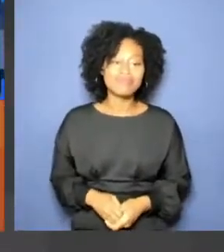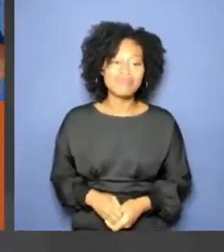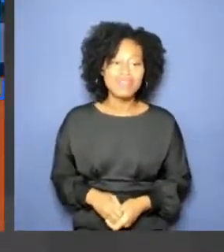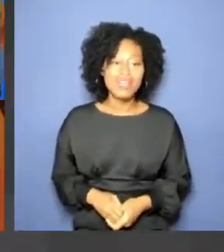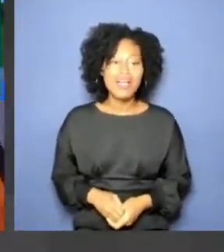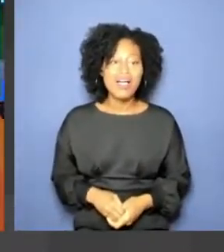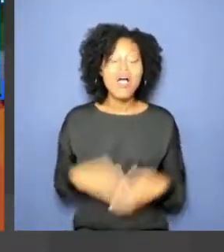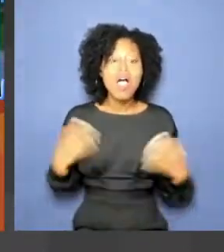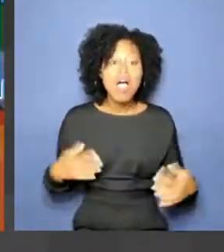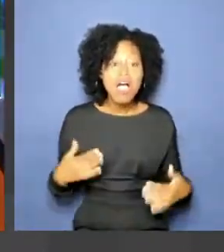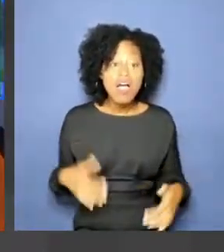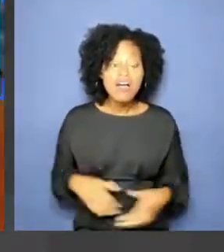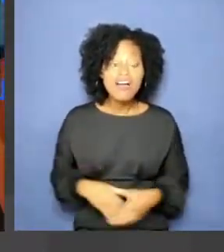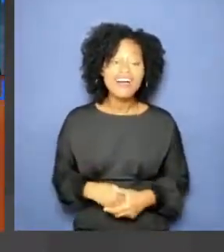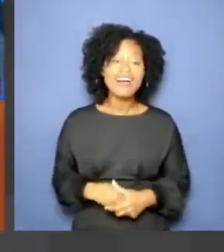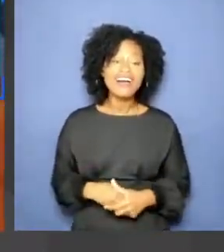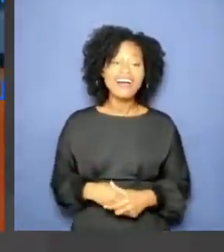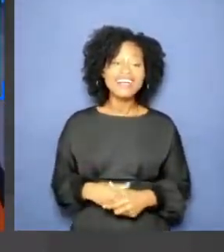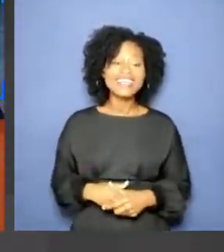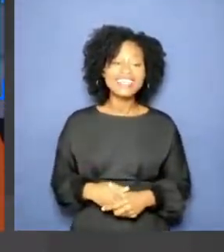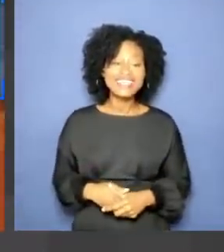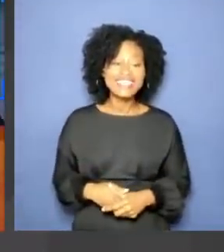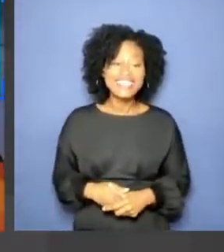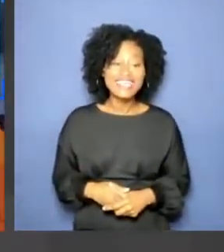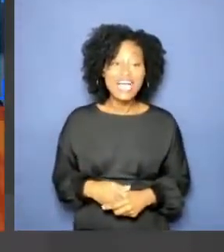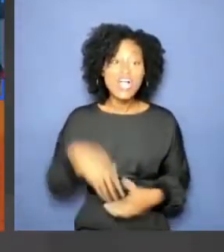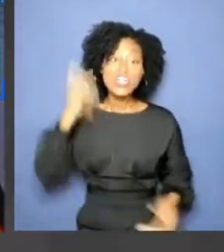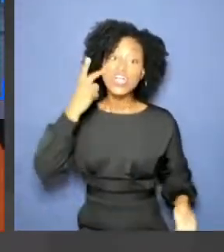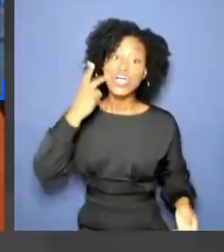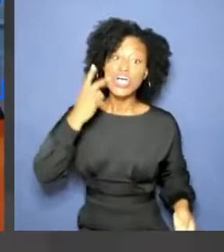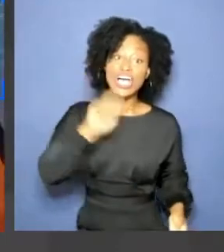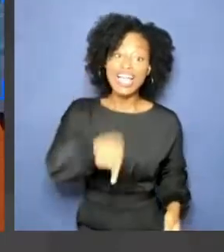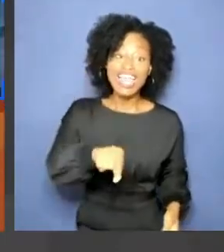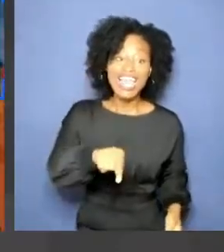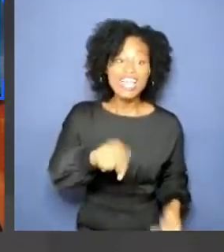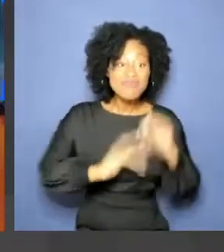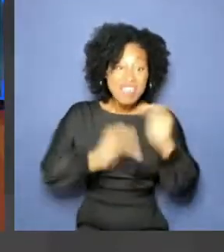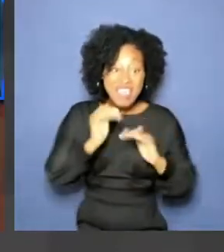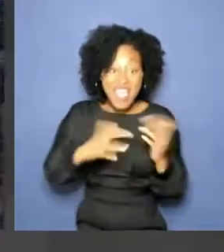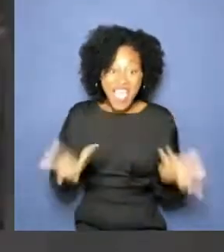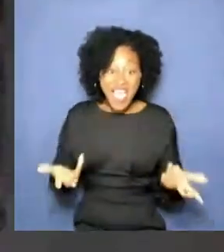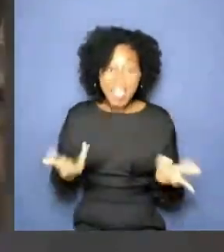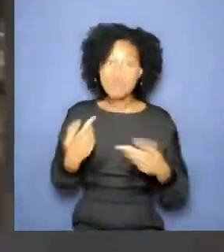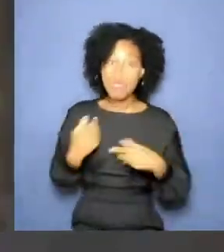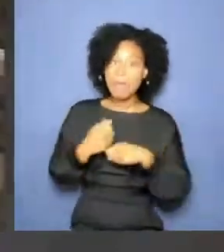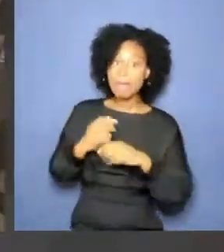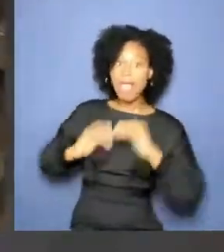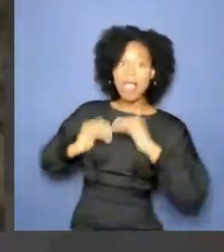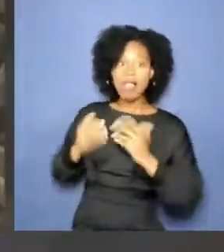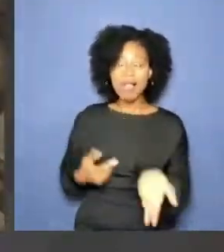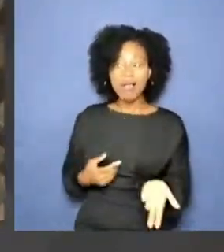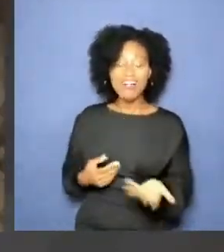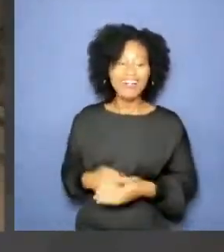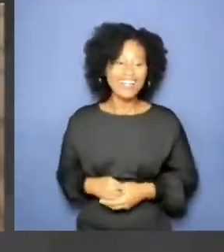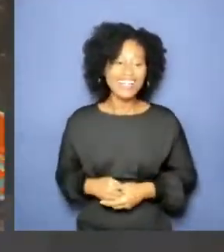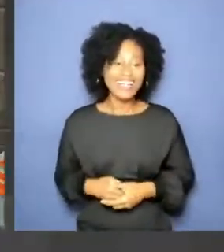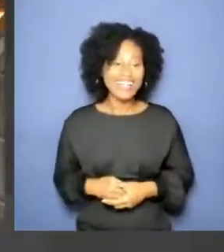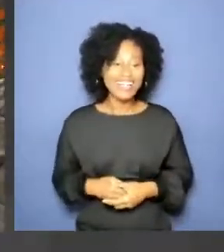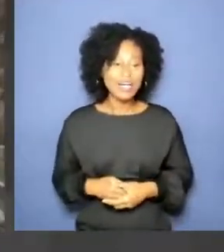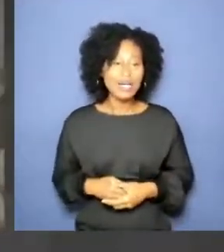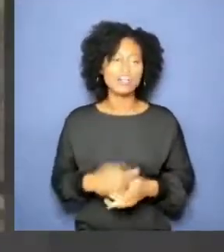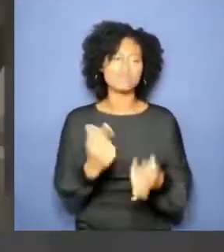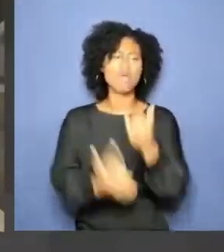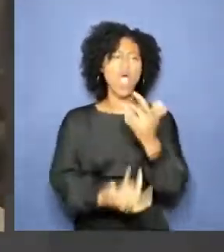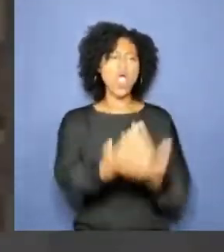¡Ah! Mira, estamos construyendo todos. Vamos a ser constructores. やばい火